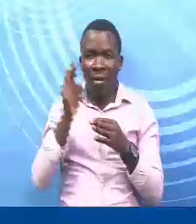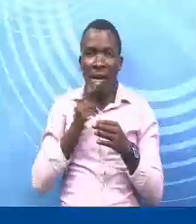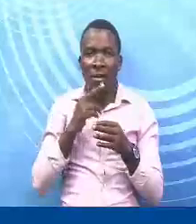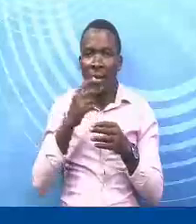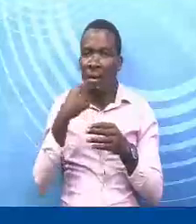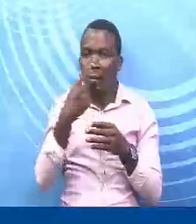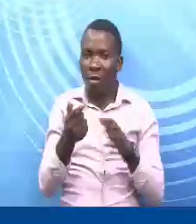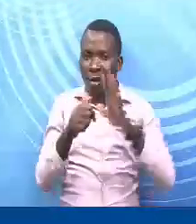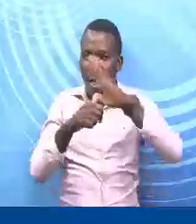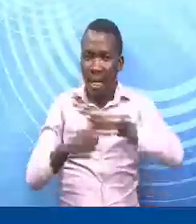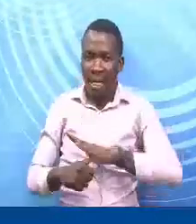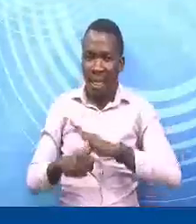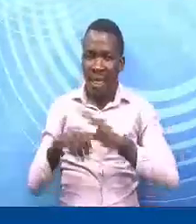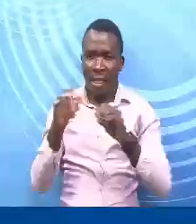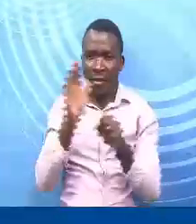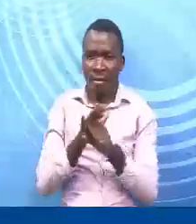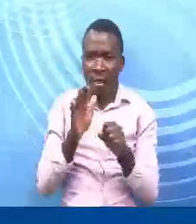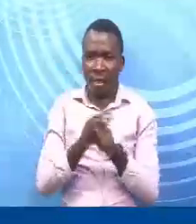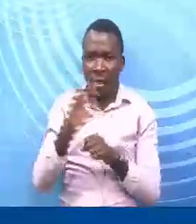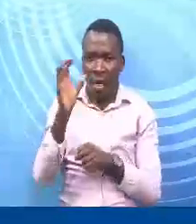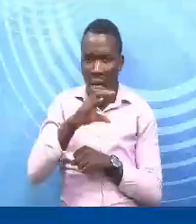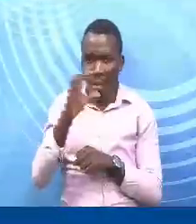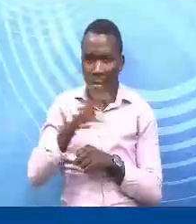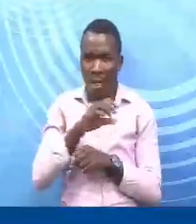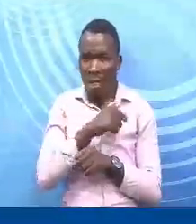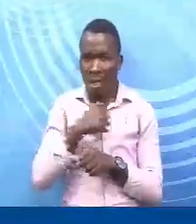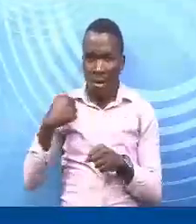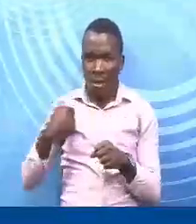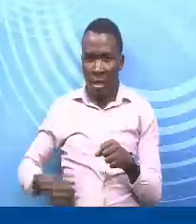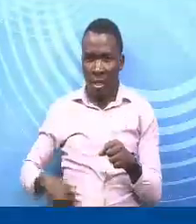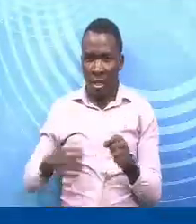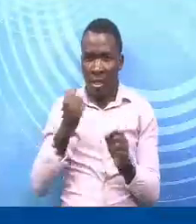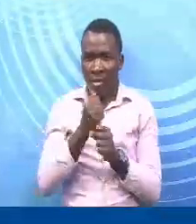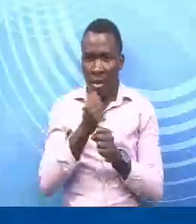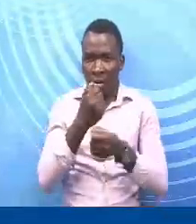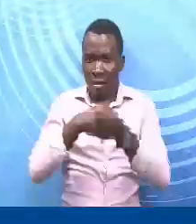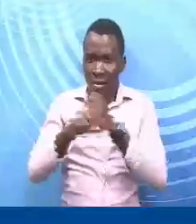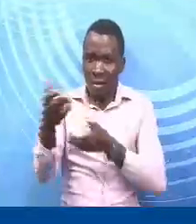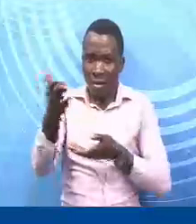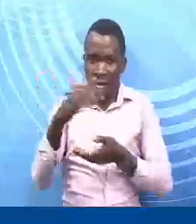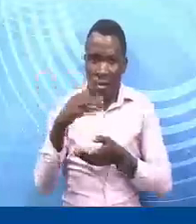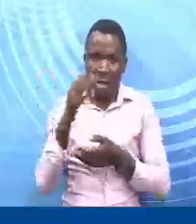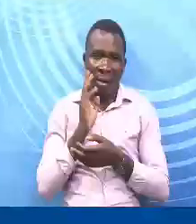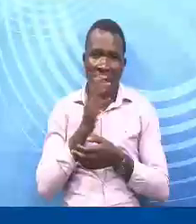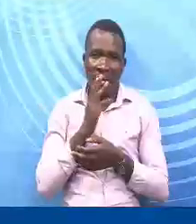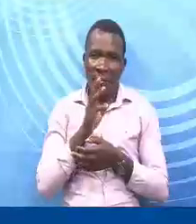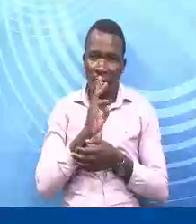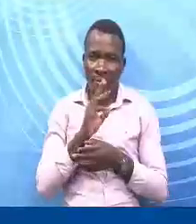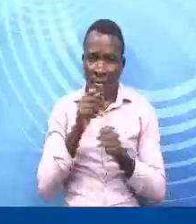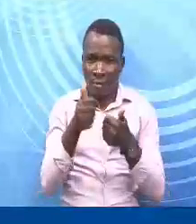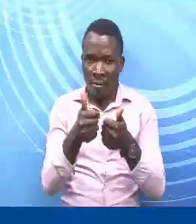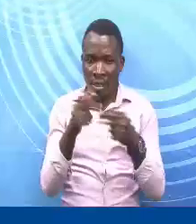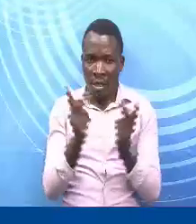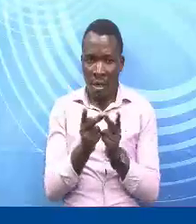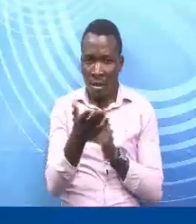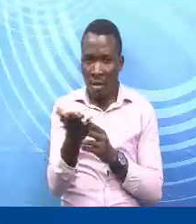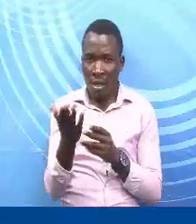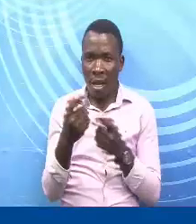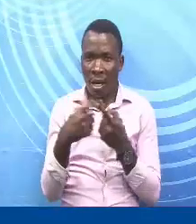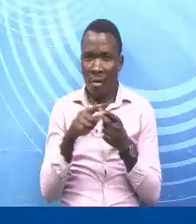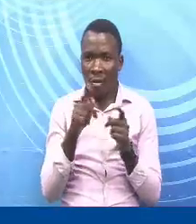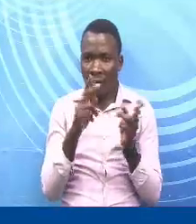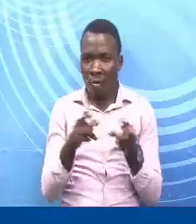ko yarenganyijwe bikomeye cyane na kampani y'Abashinwa irimo gukora ibikorwa byo kuzana amazi meza mu gace atuyemo. Uyu muturage avuga ko mu buzima bw'asanzwe ari